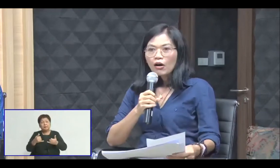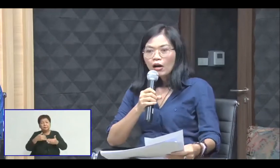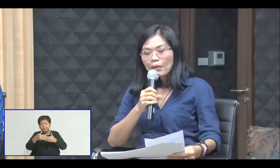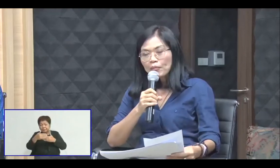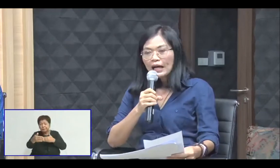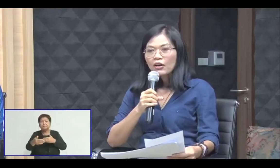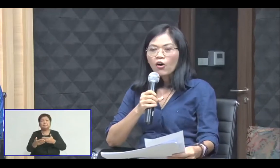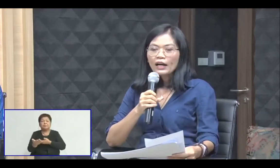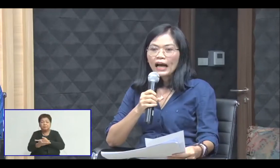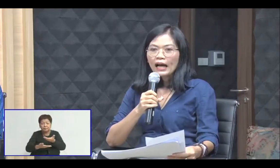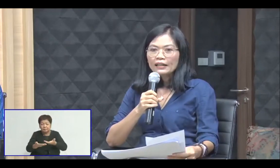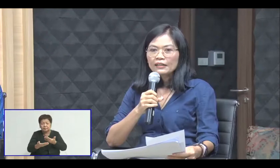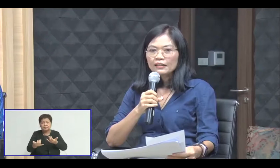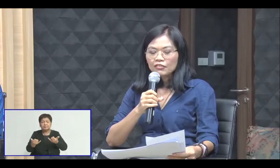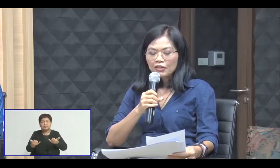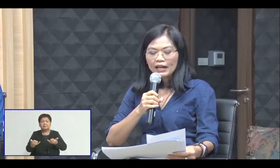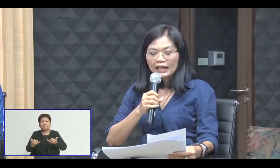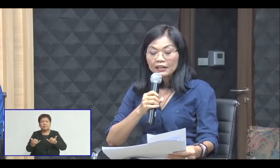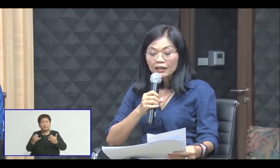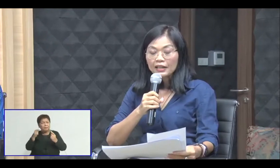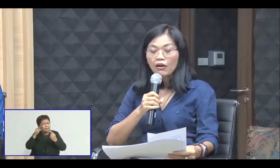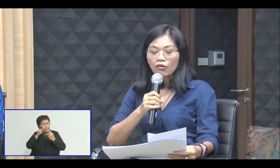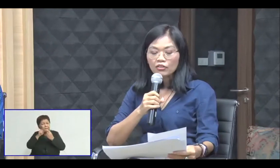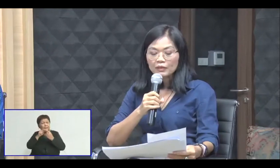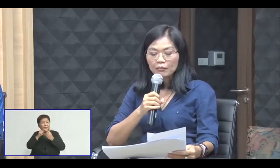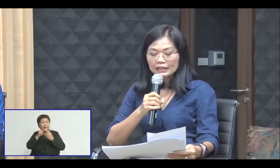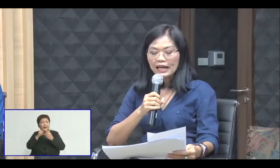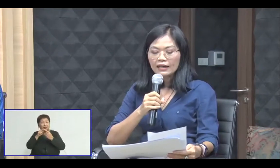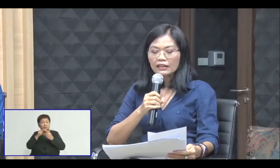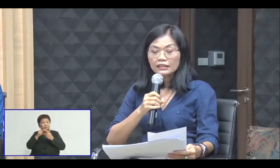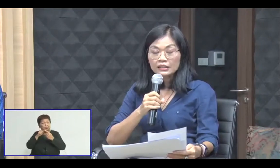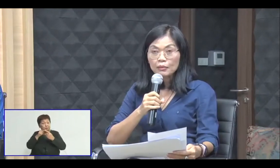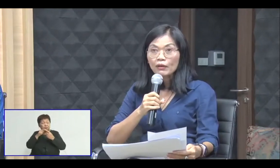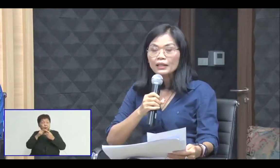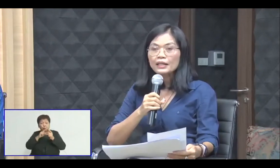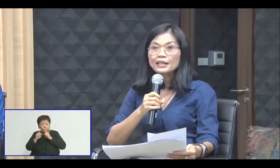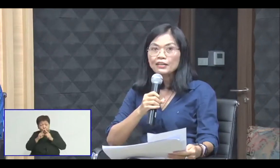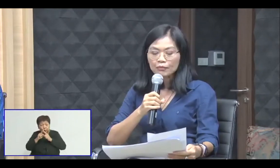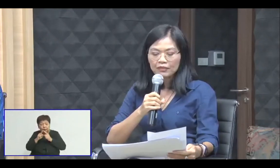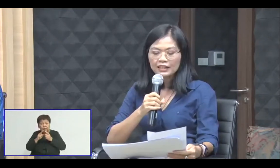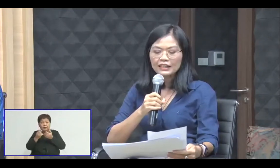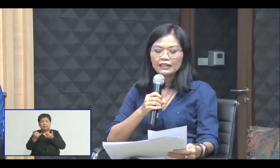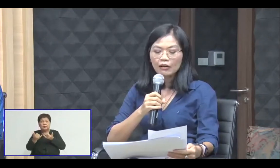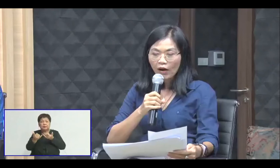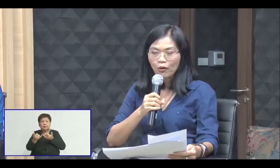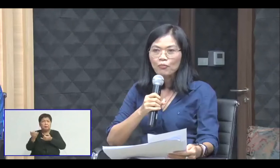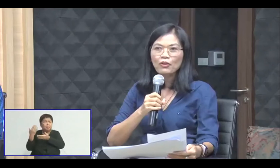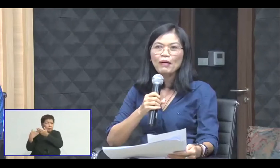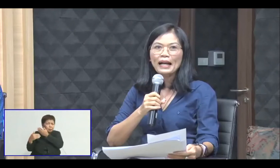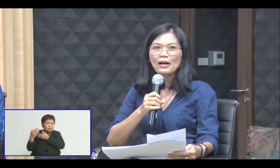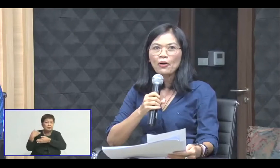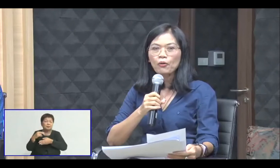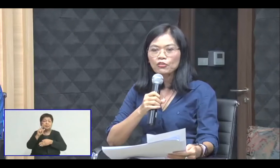be your host for Will Thailand's new legislation to screen refugee protection refugees. After